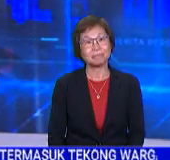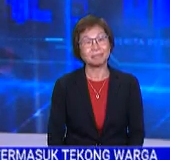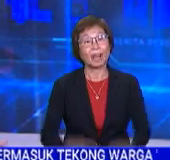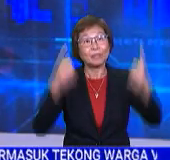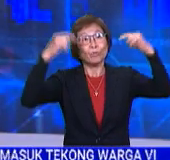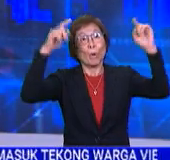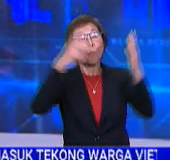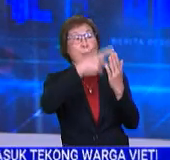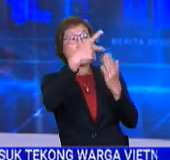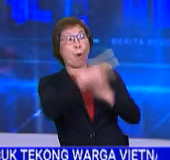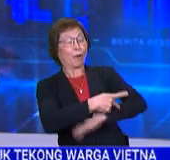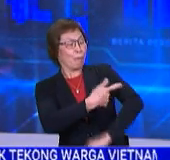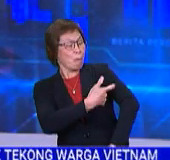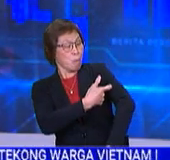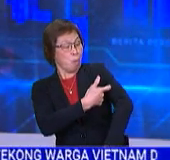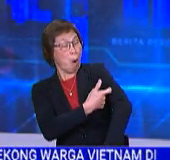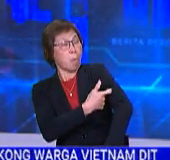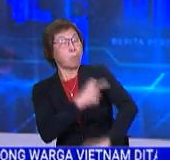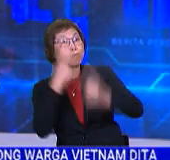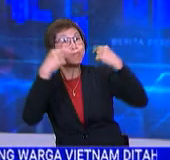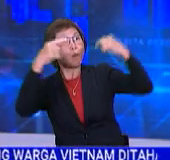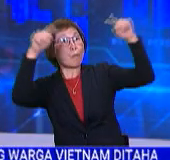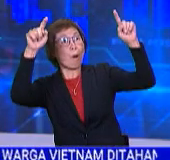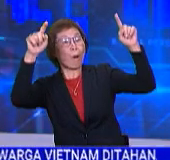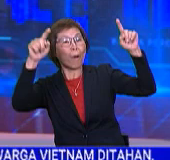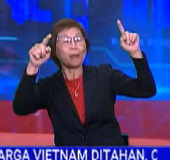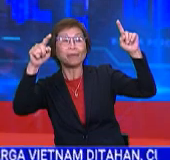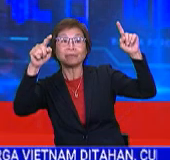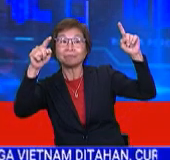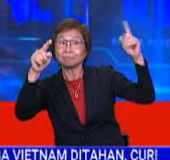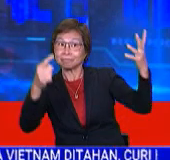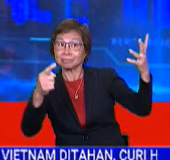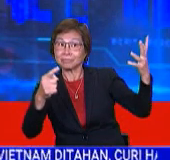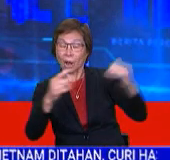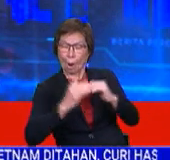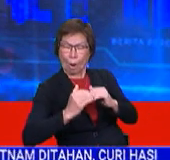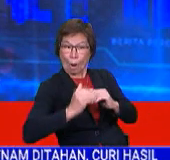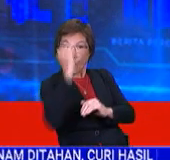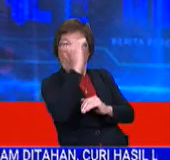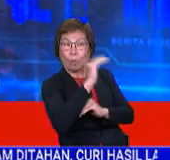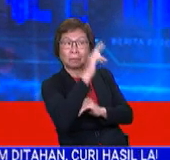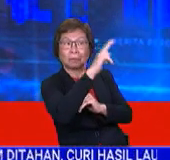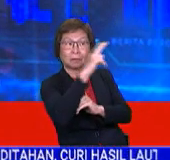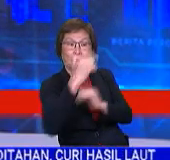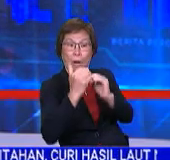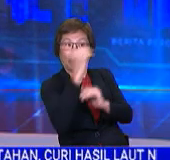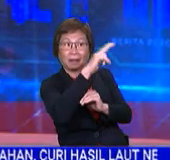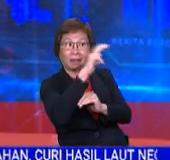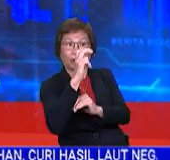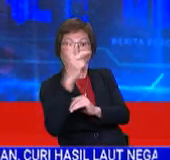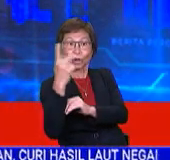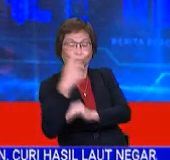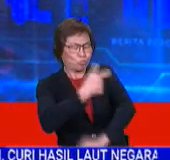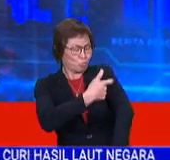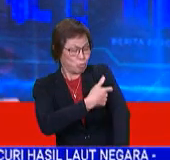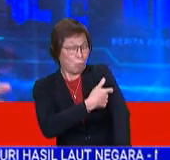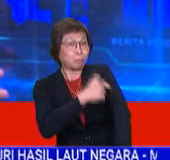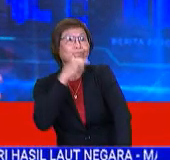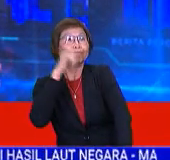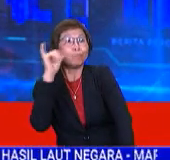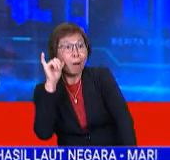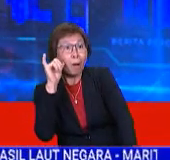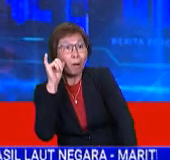Kejayaan program imunisasi COVID-19 kebangsaan PICK yang melepasi sasaran lebih 300,000 dos suntikan